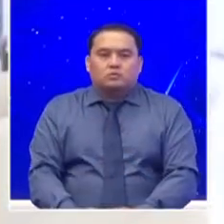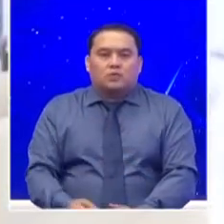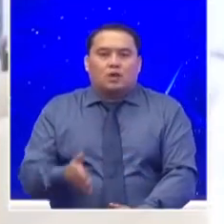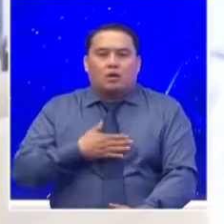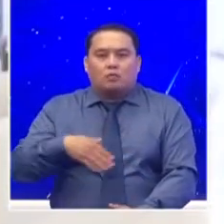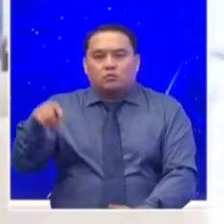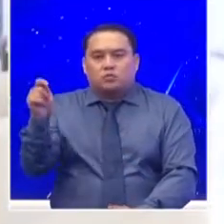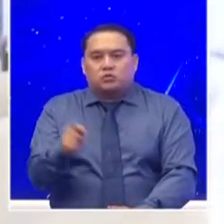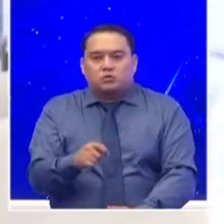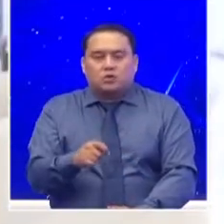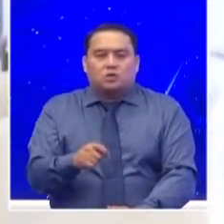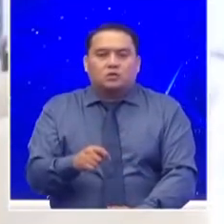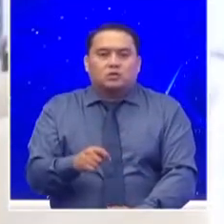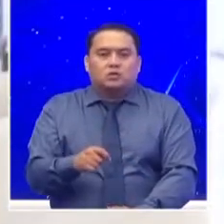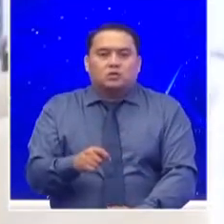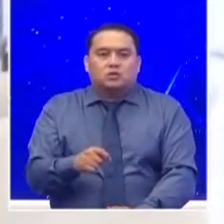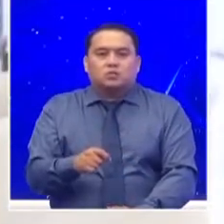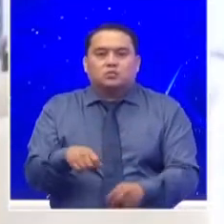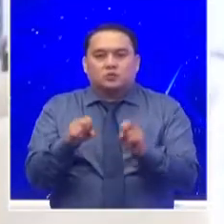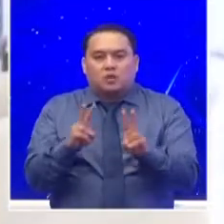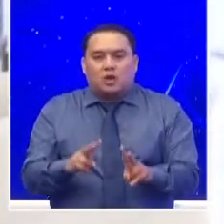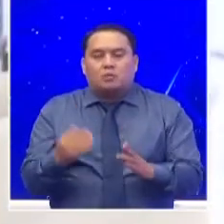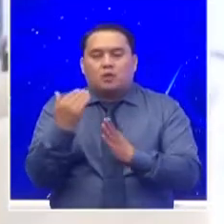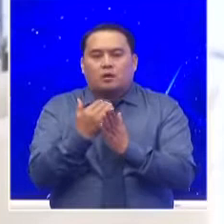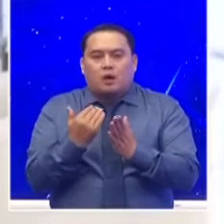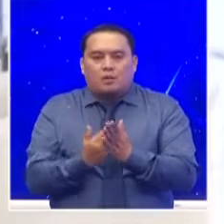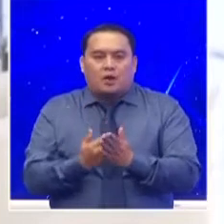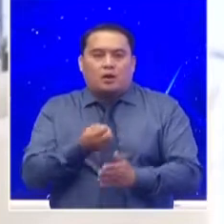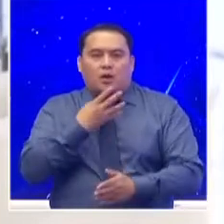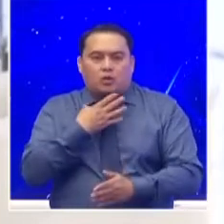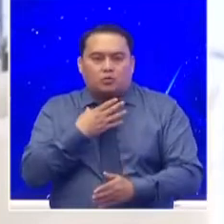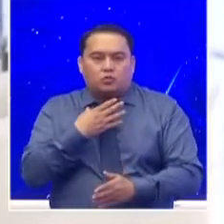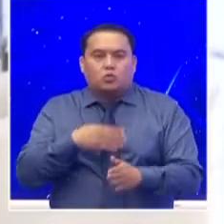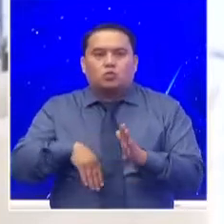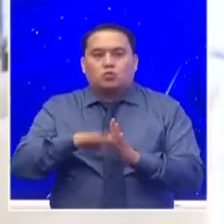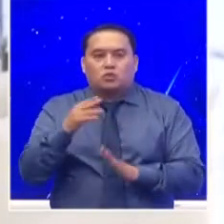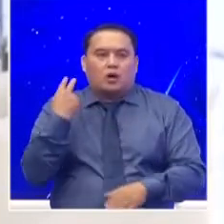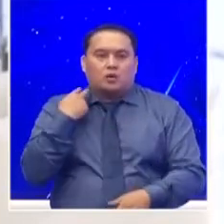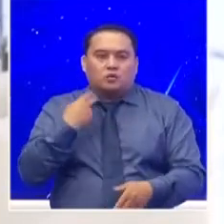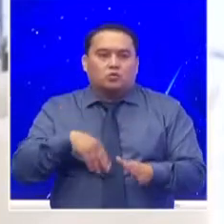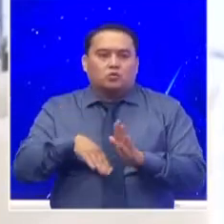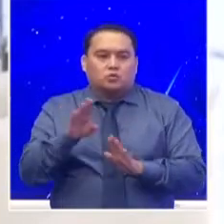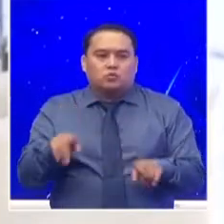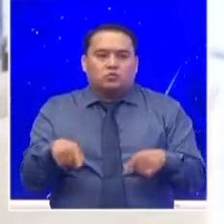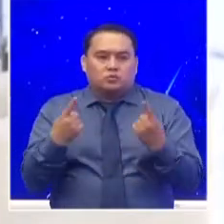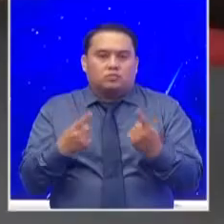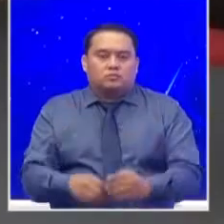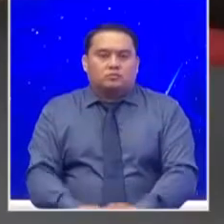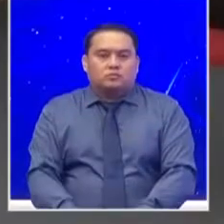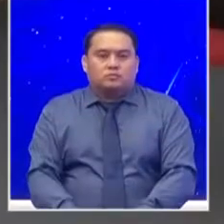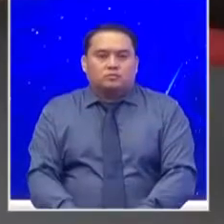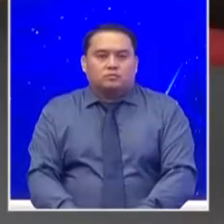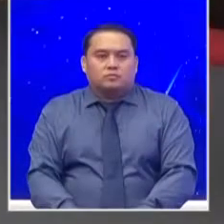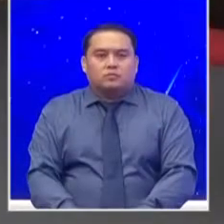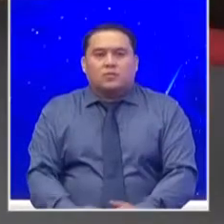пришла сюда с pre-intermediate уровень, и у меня довольно хорошо улучшился свой английский язык.